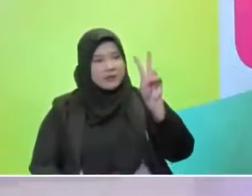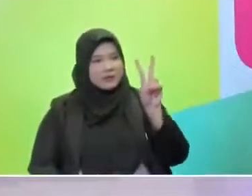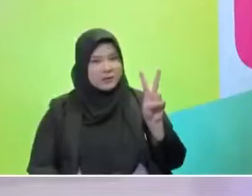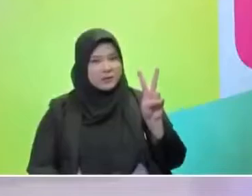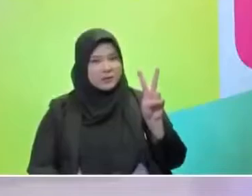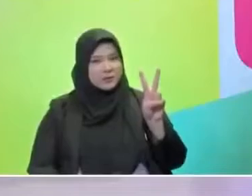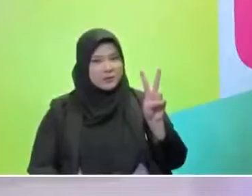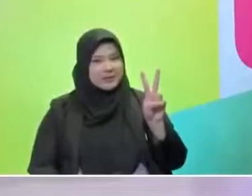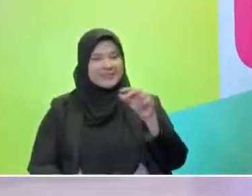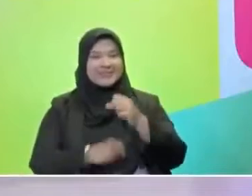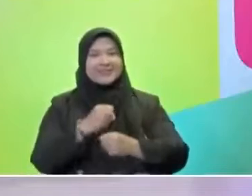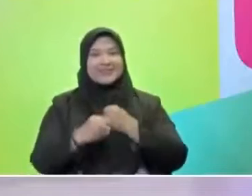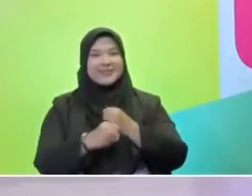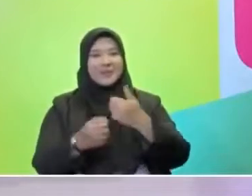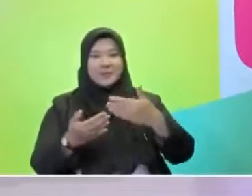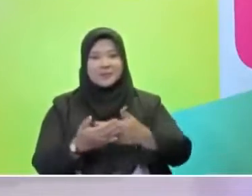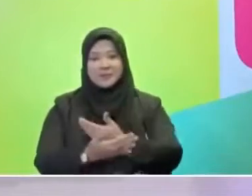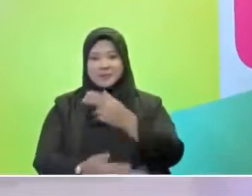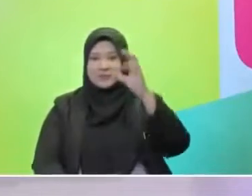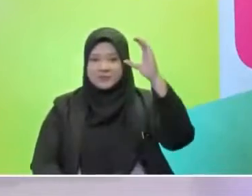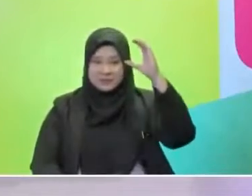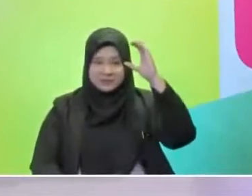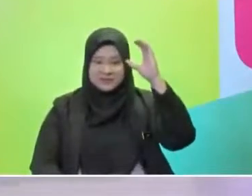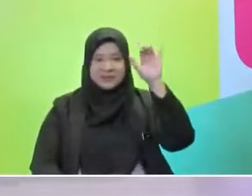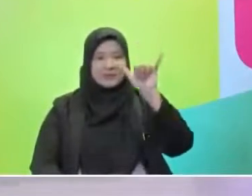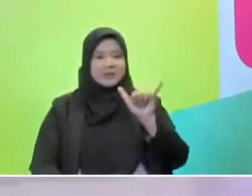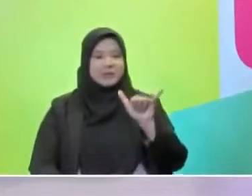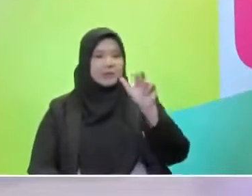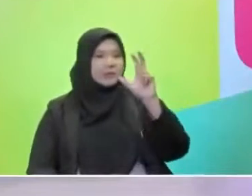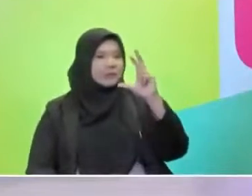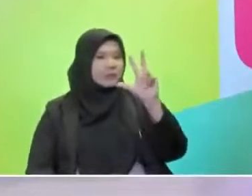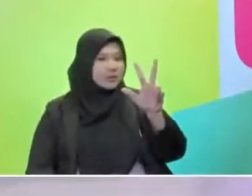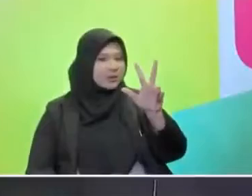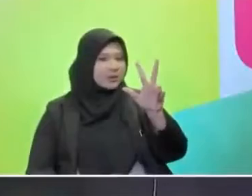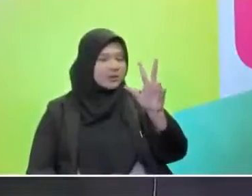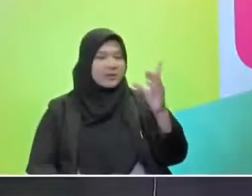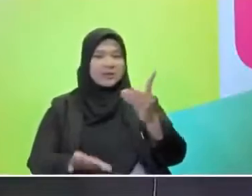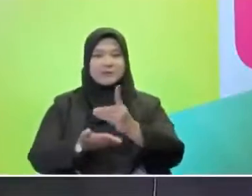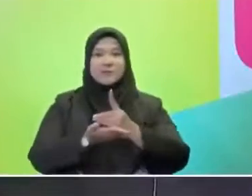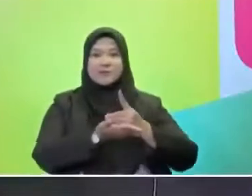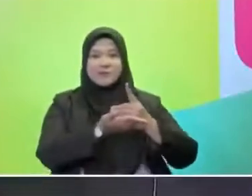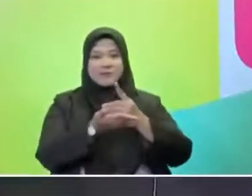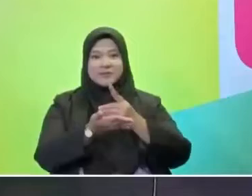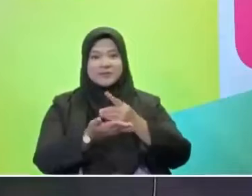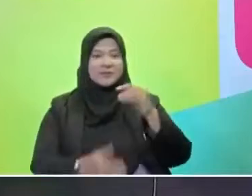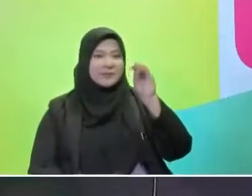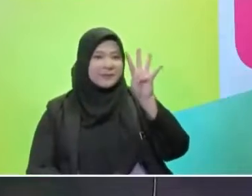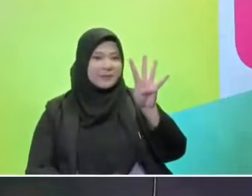Yang kelima Gawai. Hari Gawai. Yang keenam Pesta Keamatan. Betul.